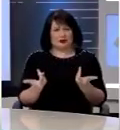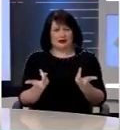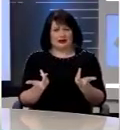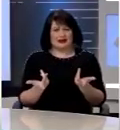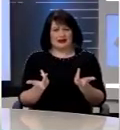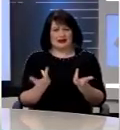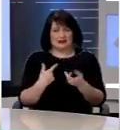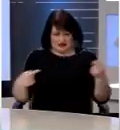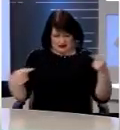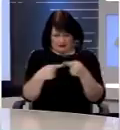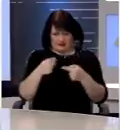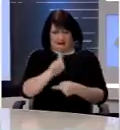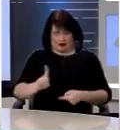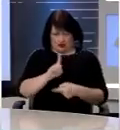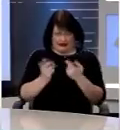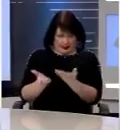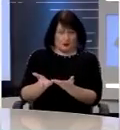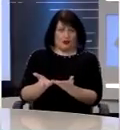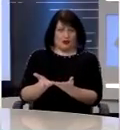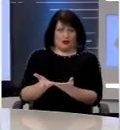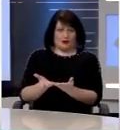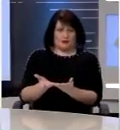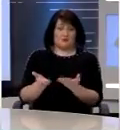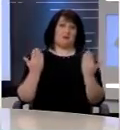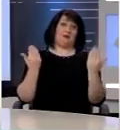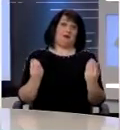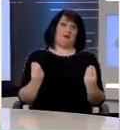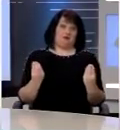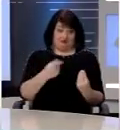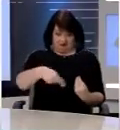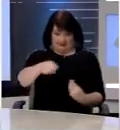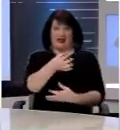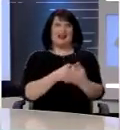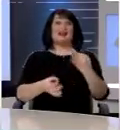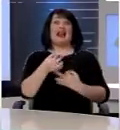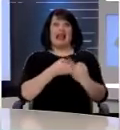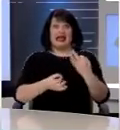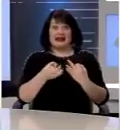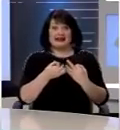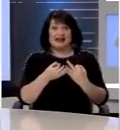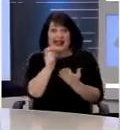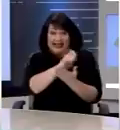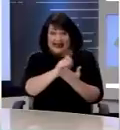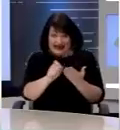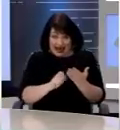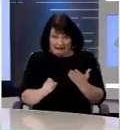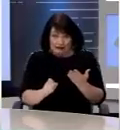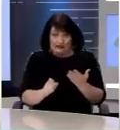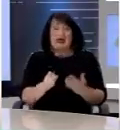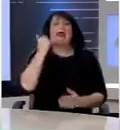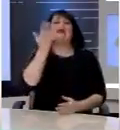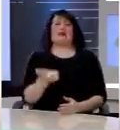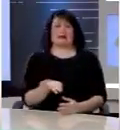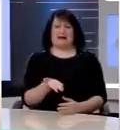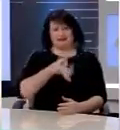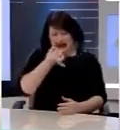την αντιπαράθεση με τον κύριο Μητσοτάκη. Ούτε εσείς που τα λέτε αυτά, ούτε αυτοί που τα γράφουν αυτά, δεν τα